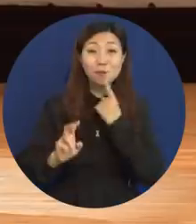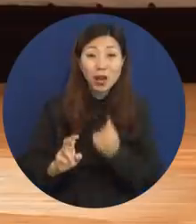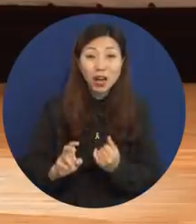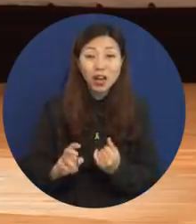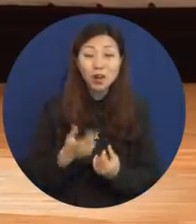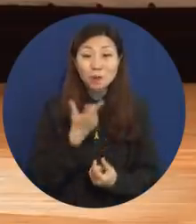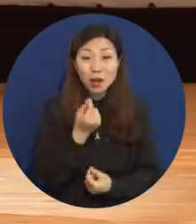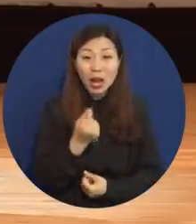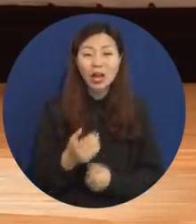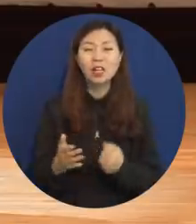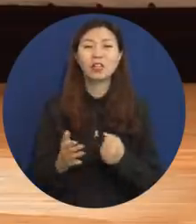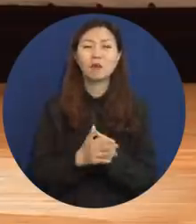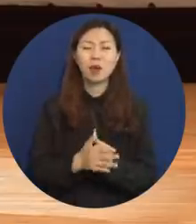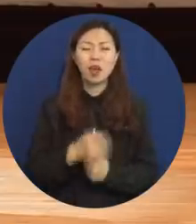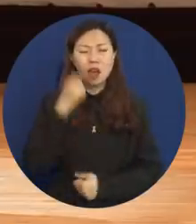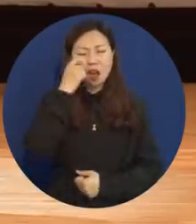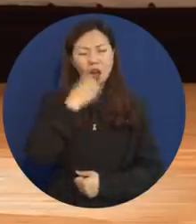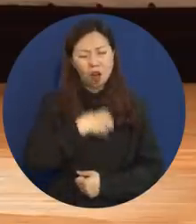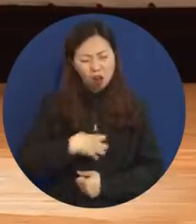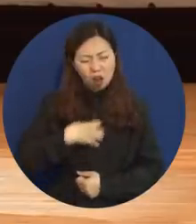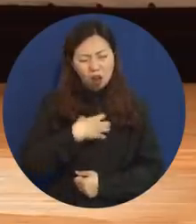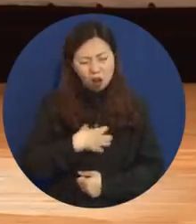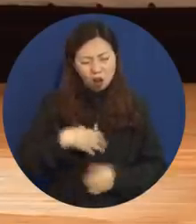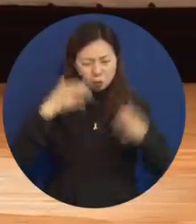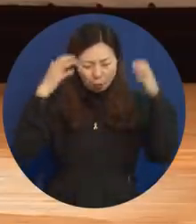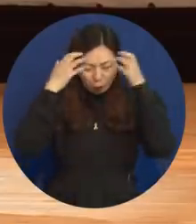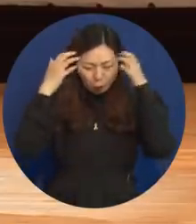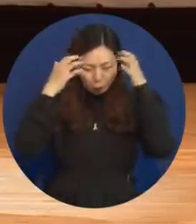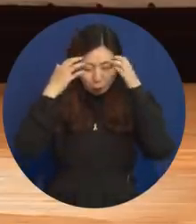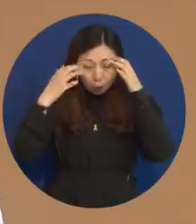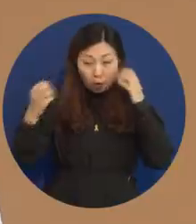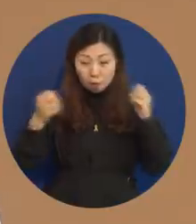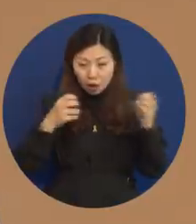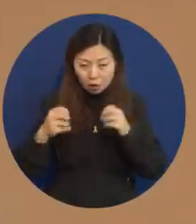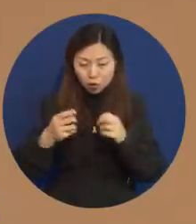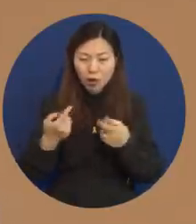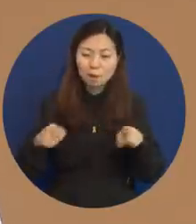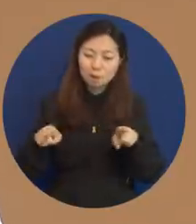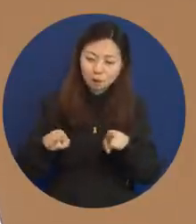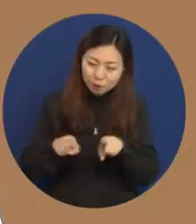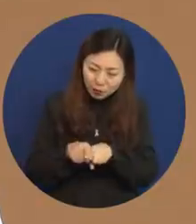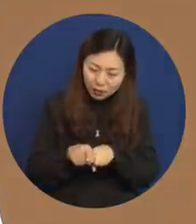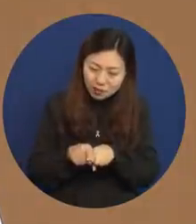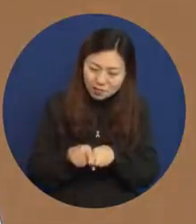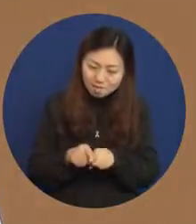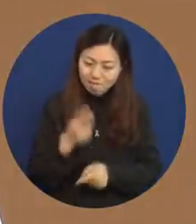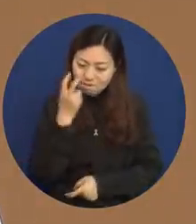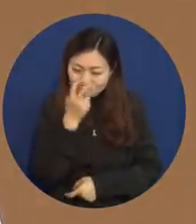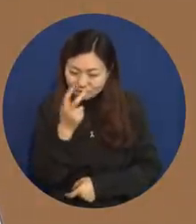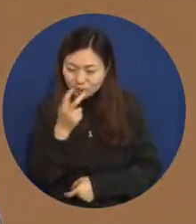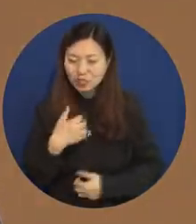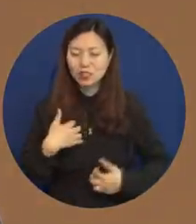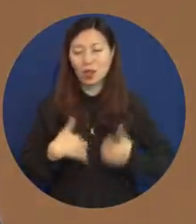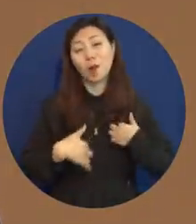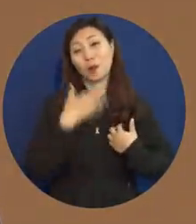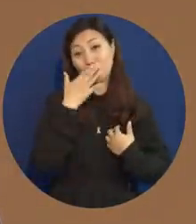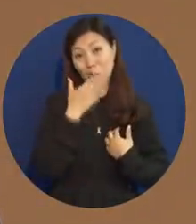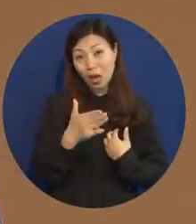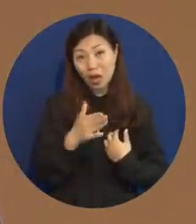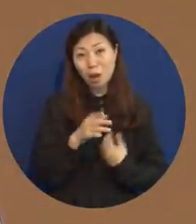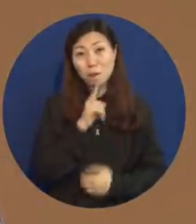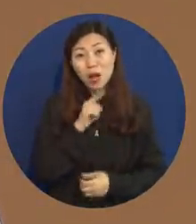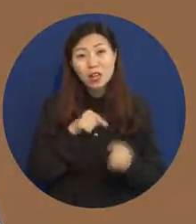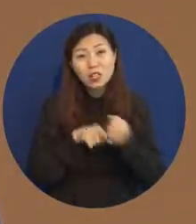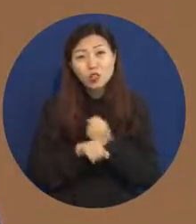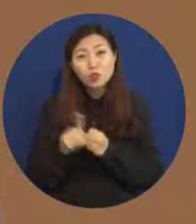그러니까 괴로운 얘기도 우리가 서로 살펴보면 즐겁게 할수 있다. 이 말은